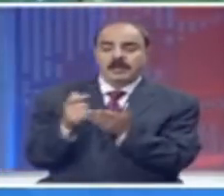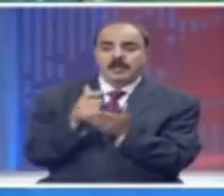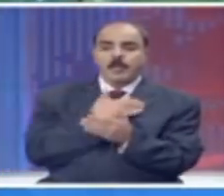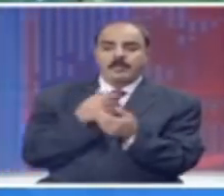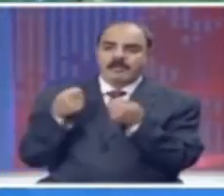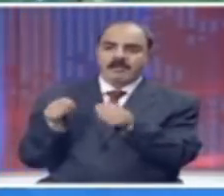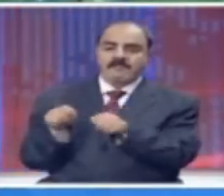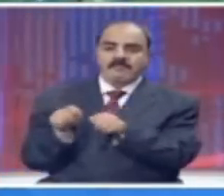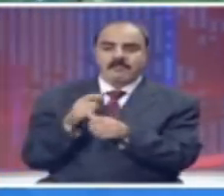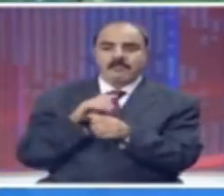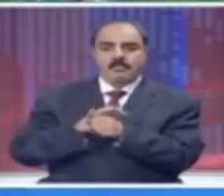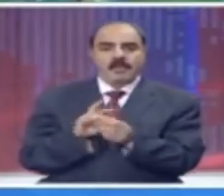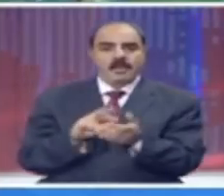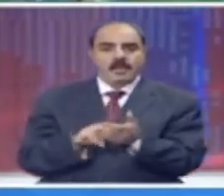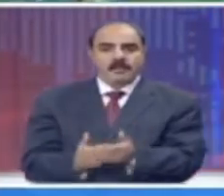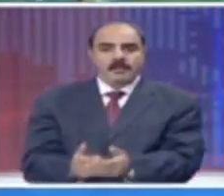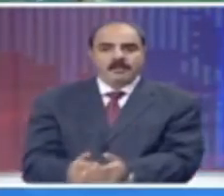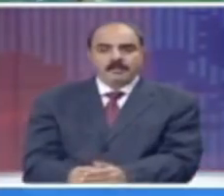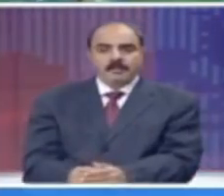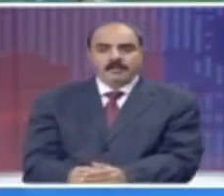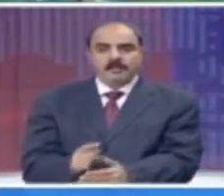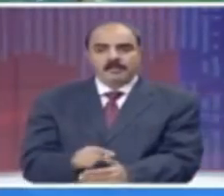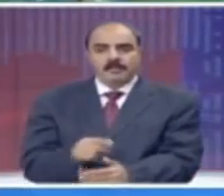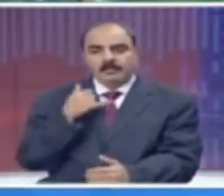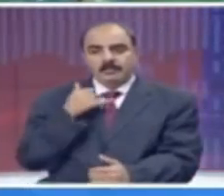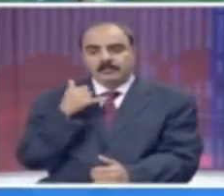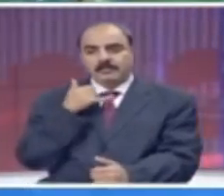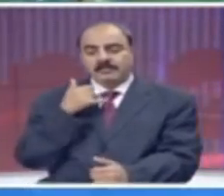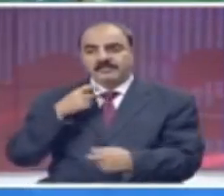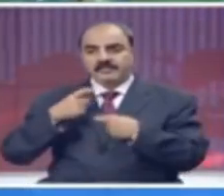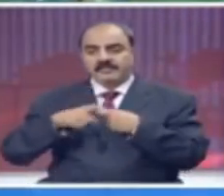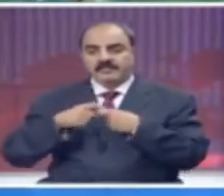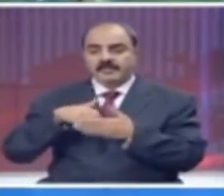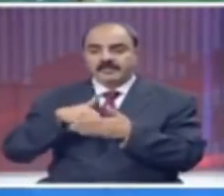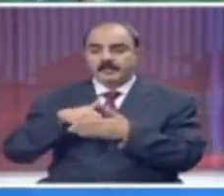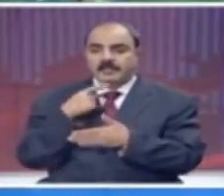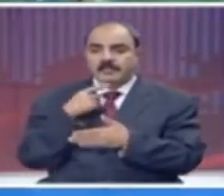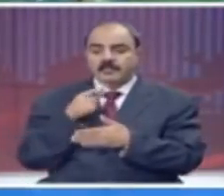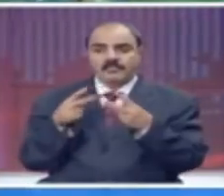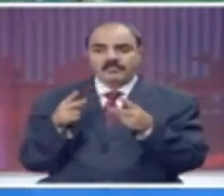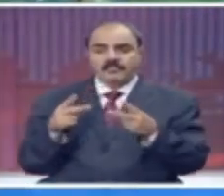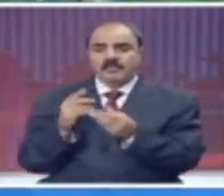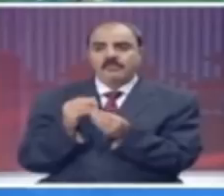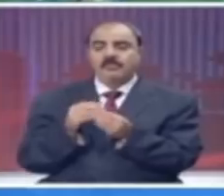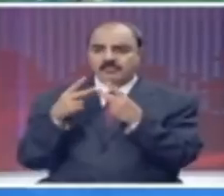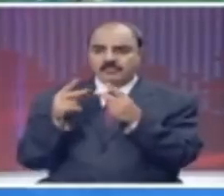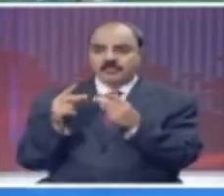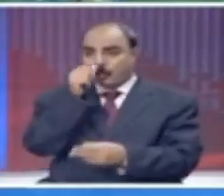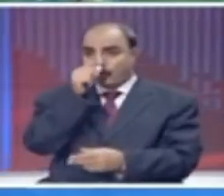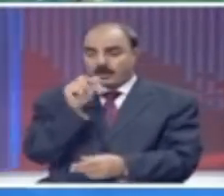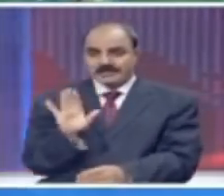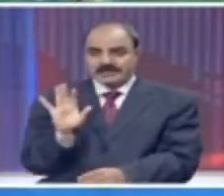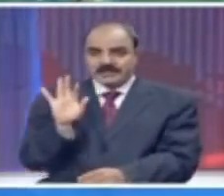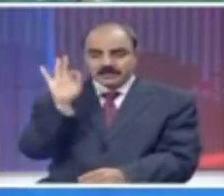الحكومي متوقف نتيجة إجراءات كورونا، وبالتواصل مع الهيئة القومية الهيئة الوطنية للانتخابات تم إفادتنا إن مسموح في دولة